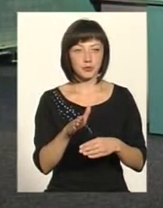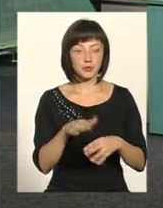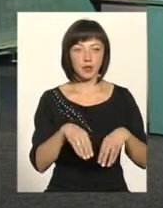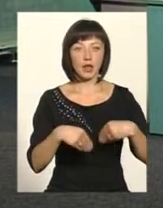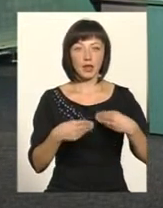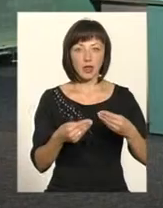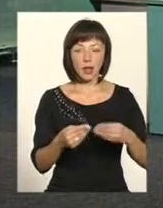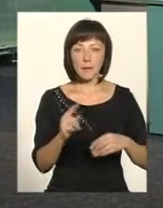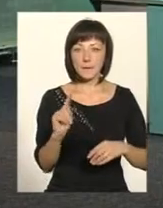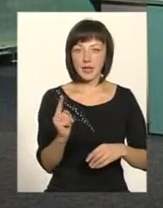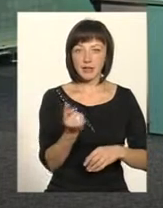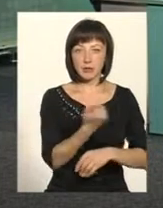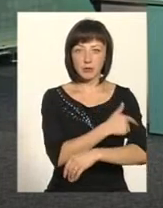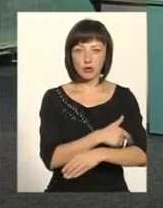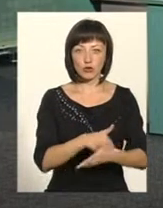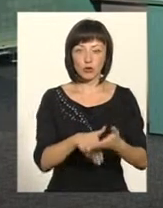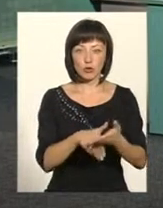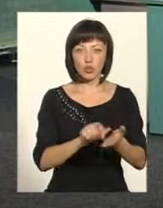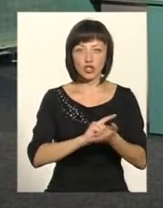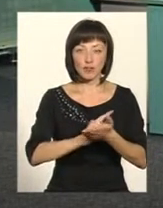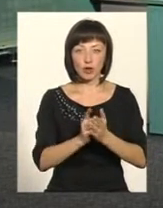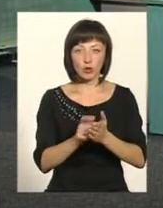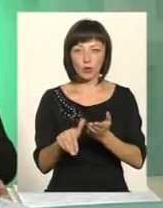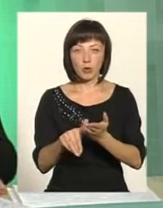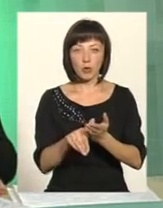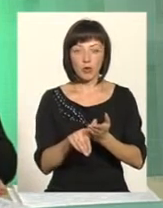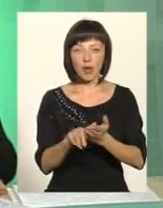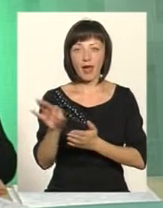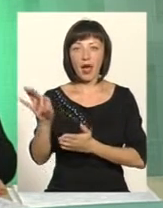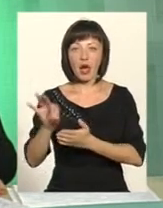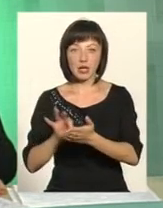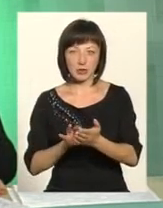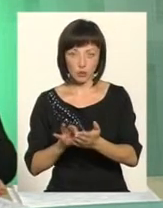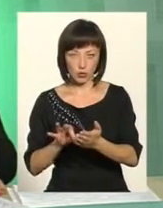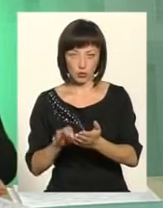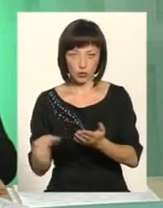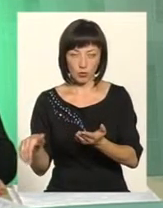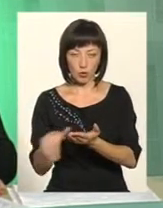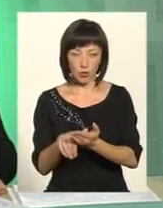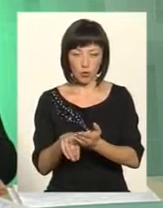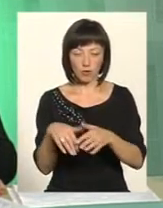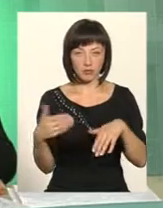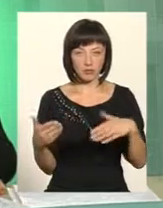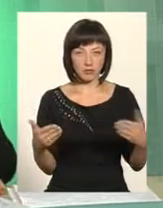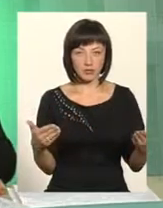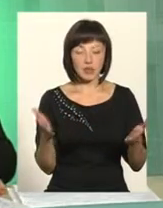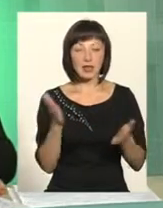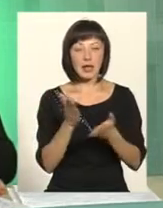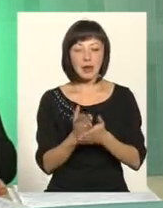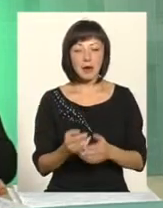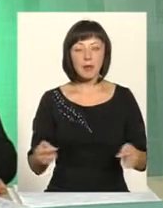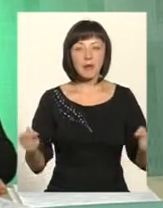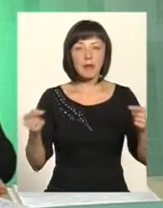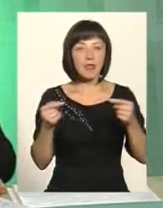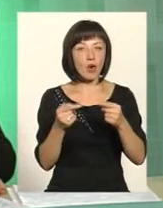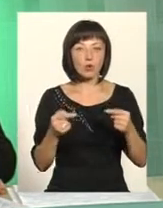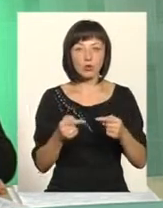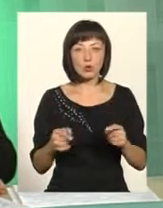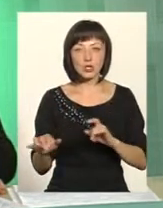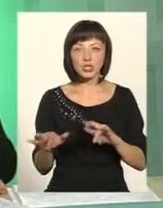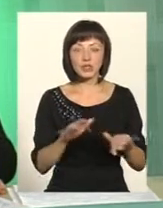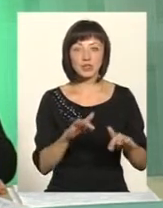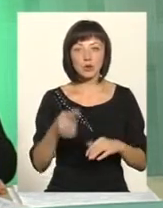наданням первинної медичної допомоги, це швидка допомога, і екстреною медичною допомогою. Певна неузгодженість дій, я